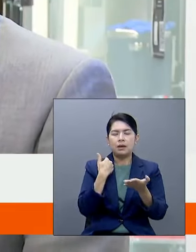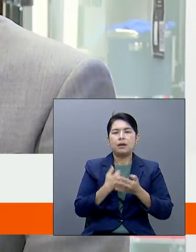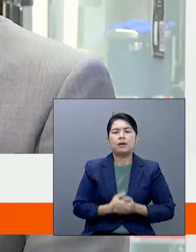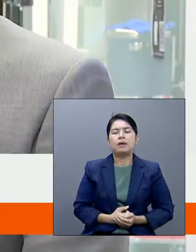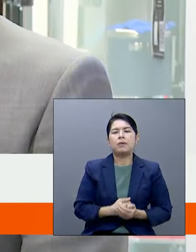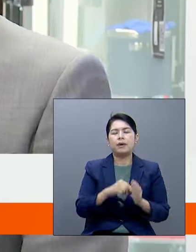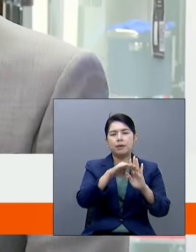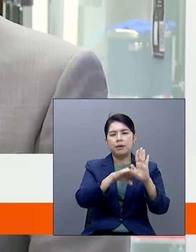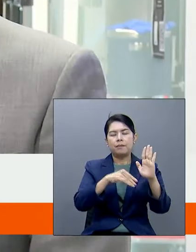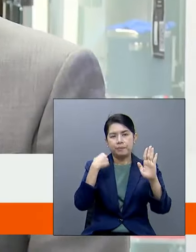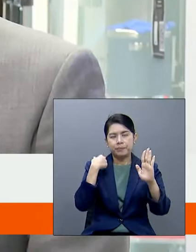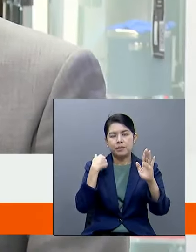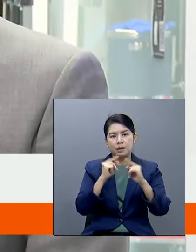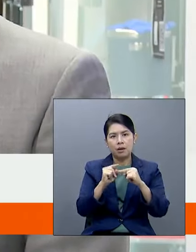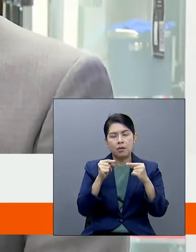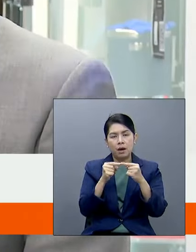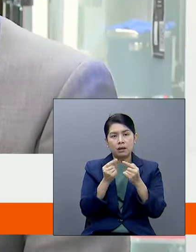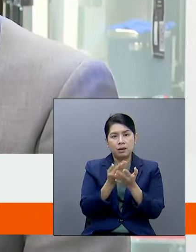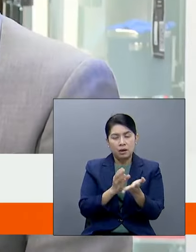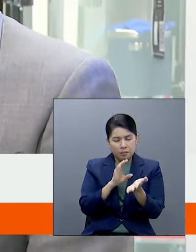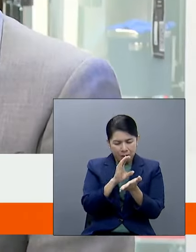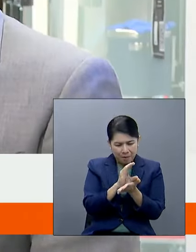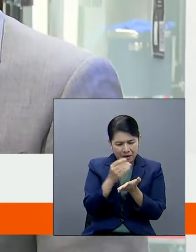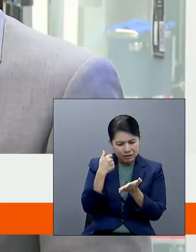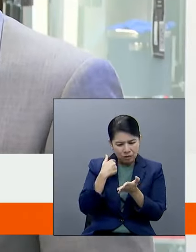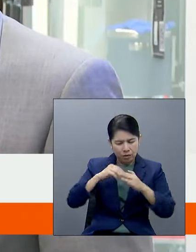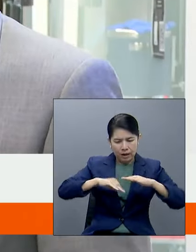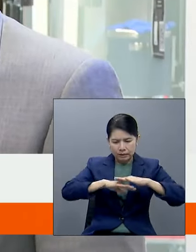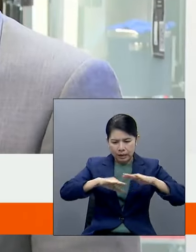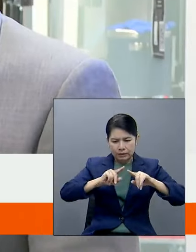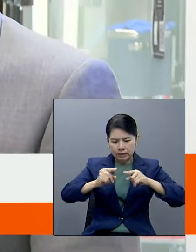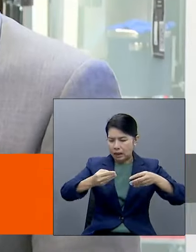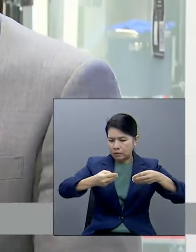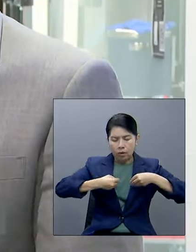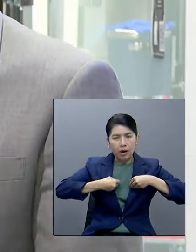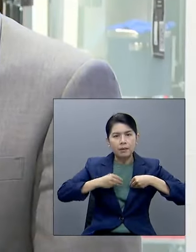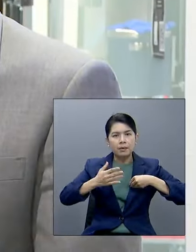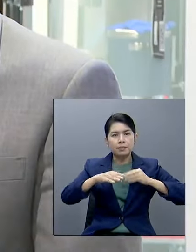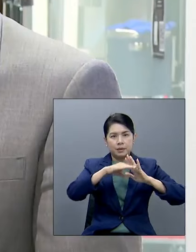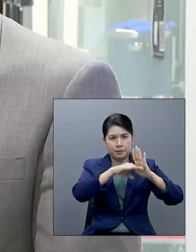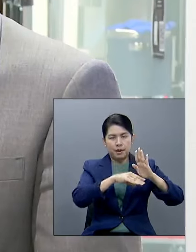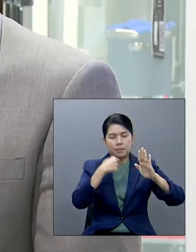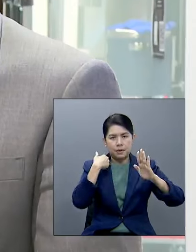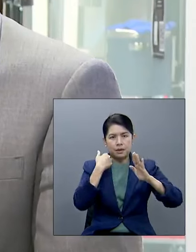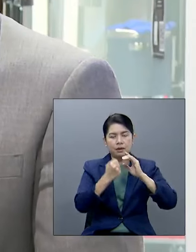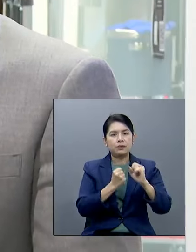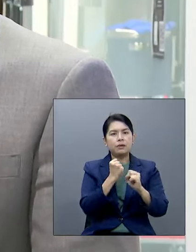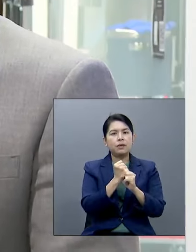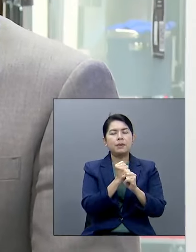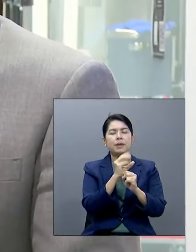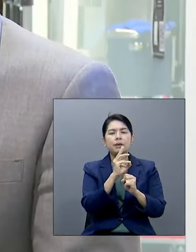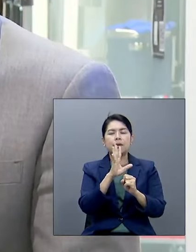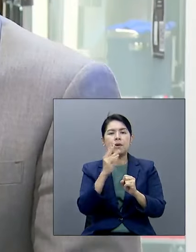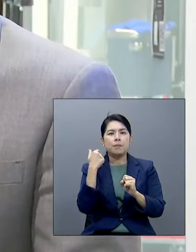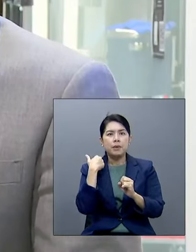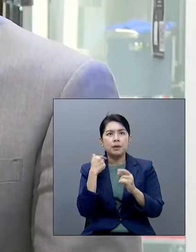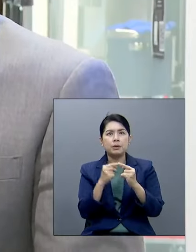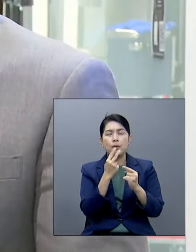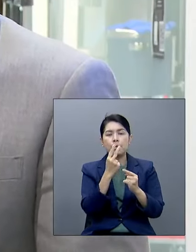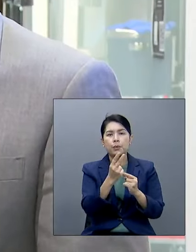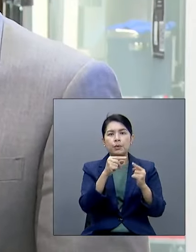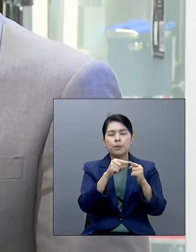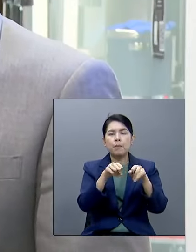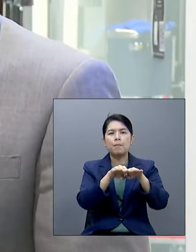ได้รับเอกสารหรือการชี้แจงสักเท่าไหร่นะครับผมซึ่งตอนหลังก็เพิ่งมาพบว่าอ๋อโอเคปี65มันมีปัญหาว่าคุณไม่ได้ทำตามมาตรฐานไง